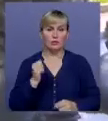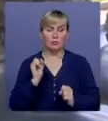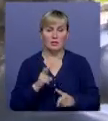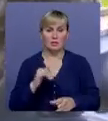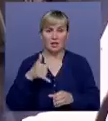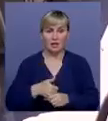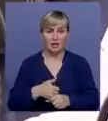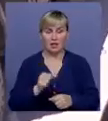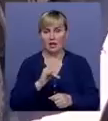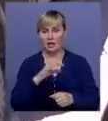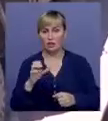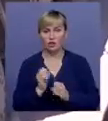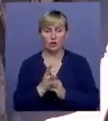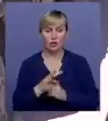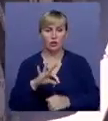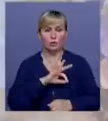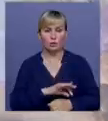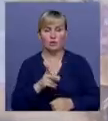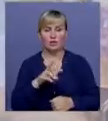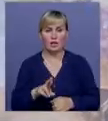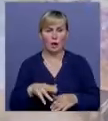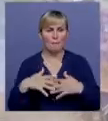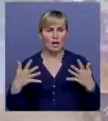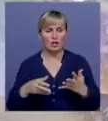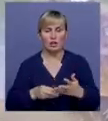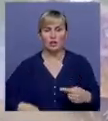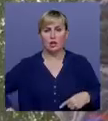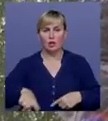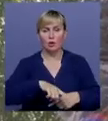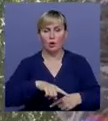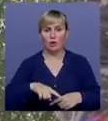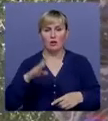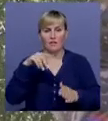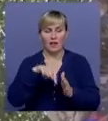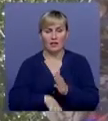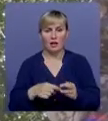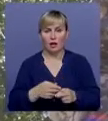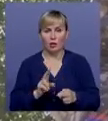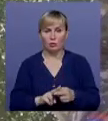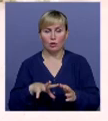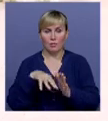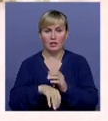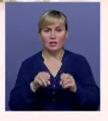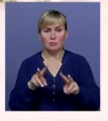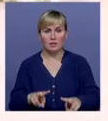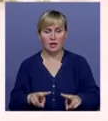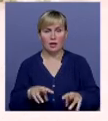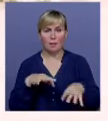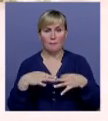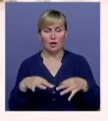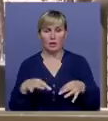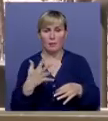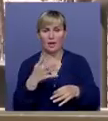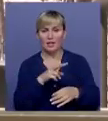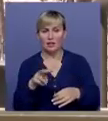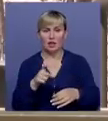спецтехнику АРС-14. Ее используют для охвата больших территорий. В емкость с водой, которая вмонтирована в спецтранспорт, заливают 5